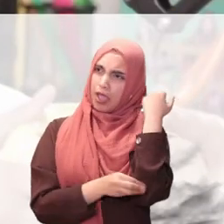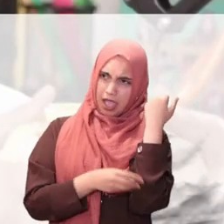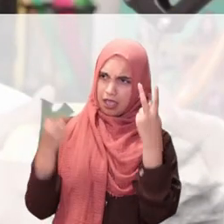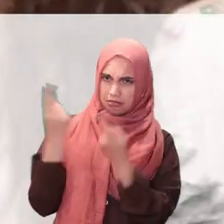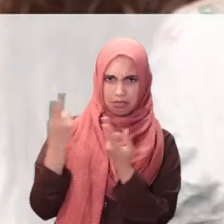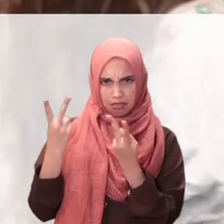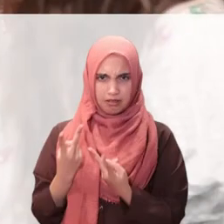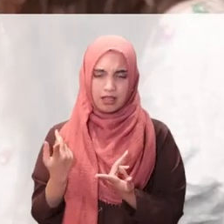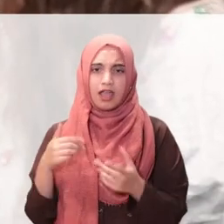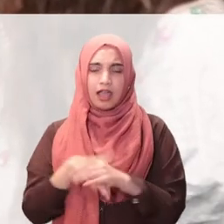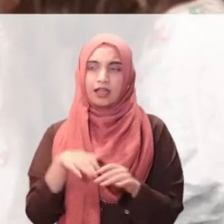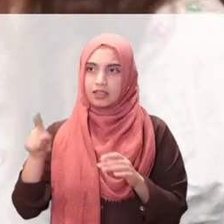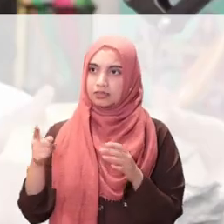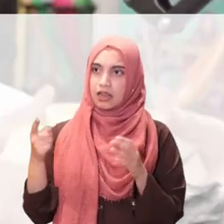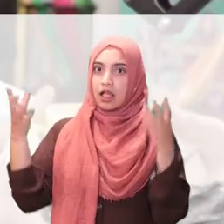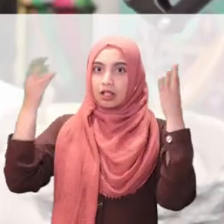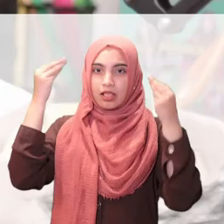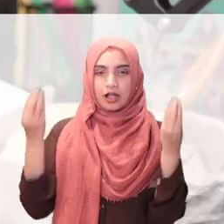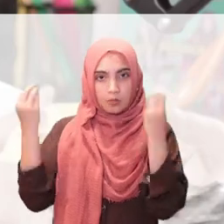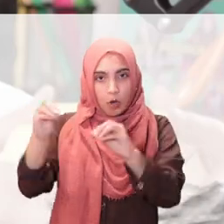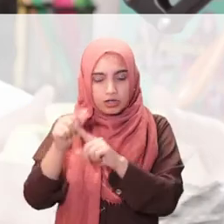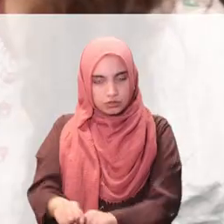डू डू डू डू